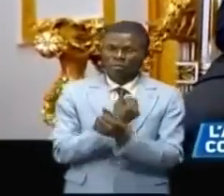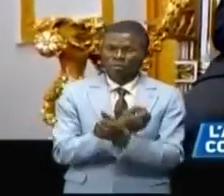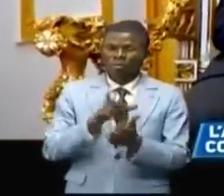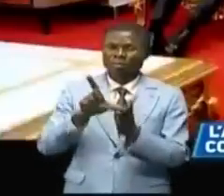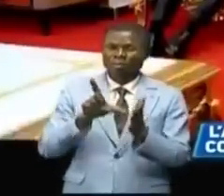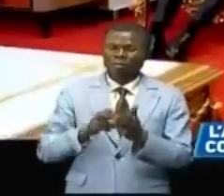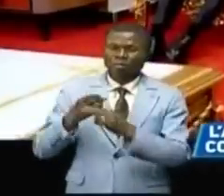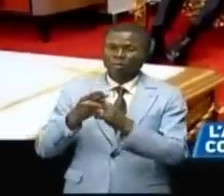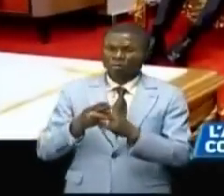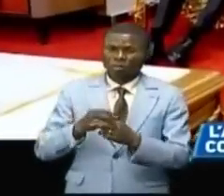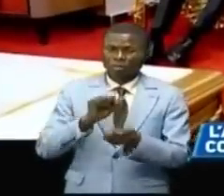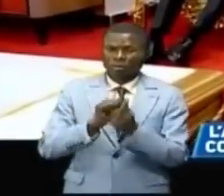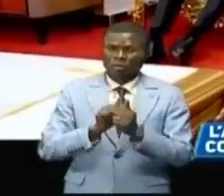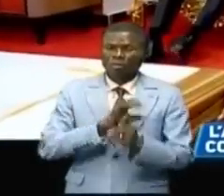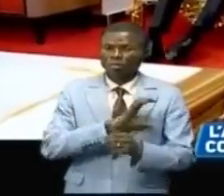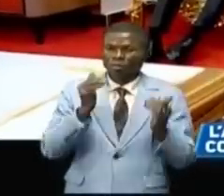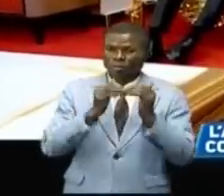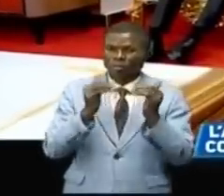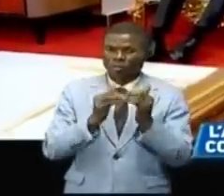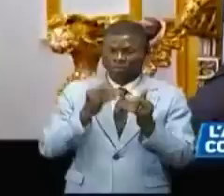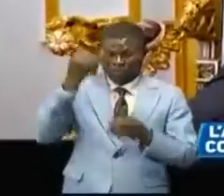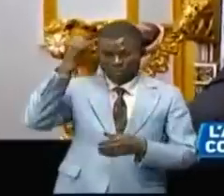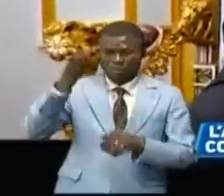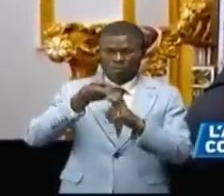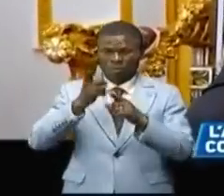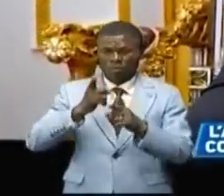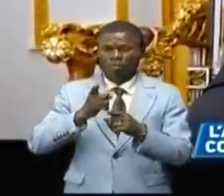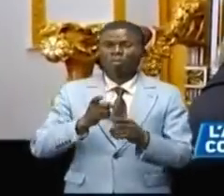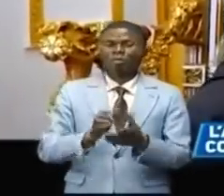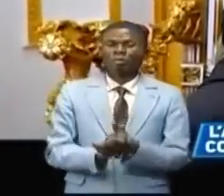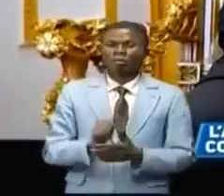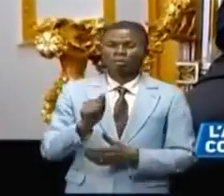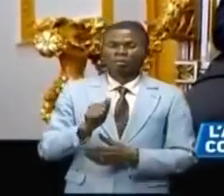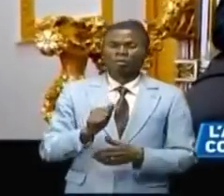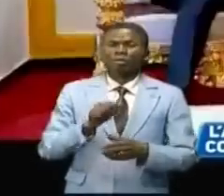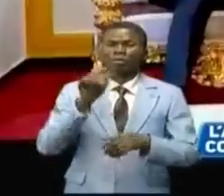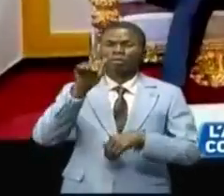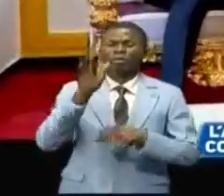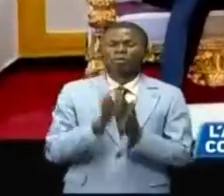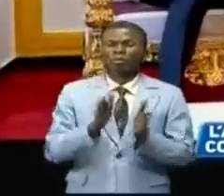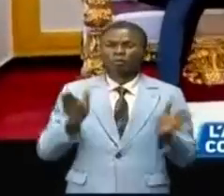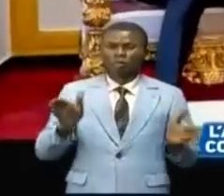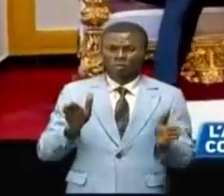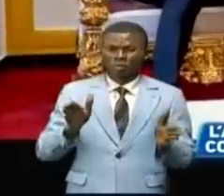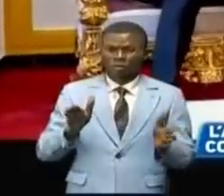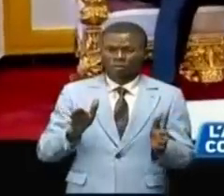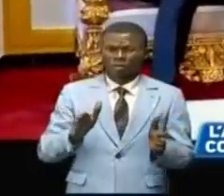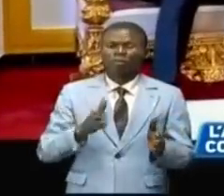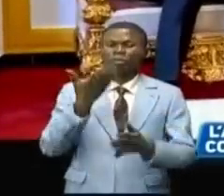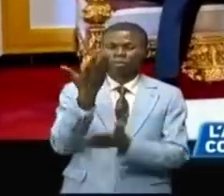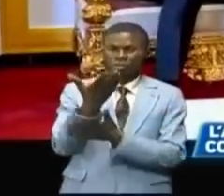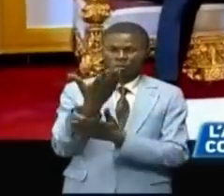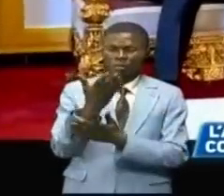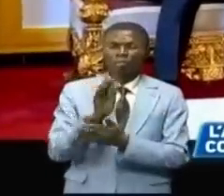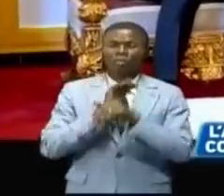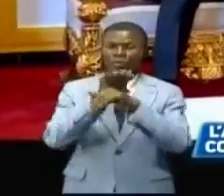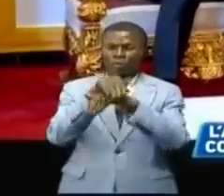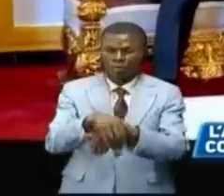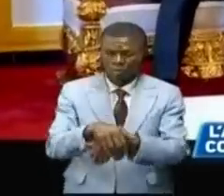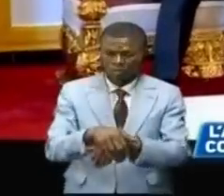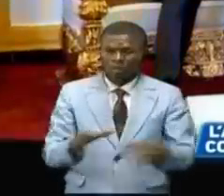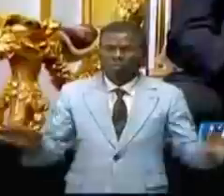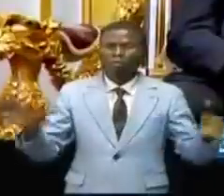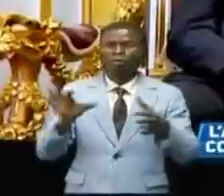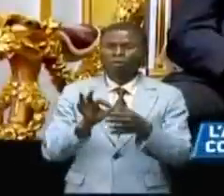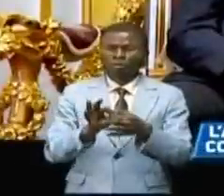contrôle réglementaire de conformité initié par l'ARSP, le DG Miguel Cachal les a simplement invités à l'adhésion et à la